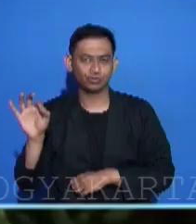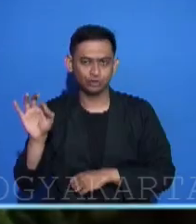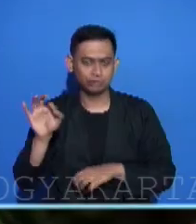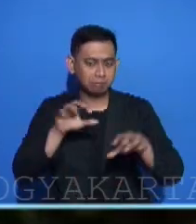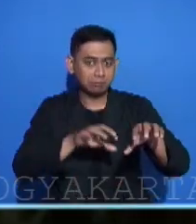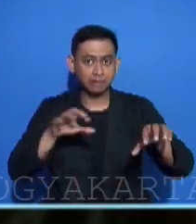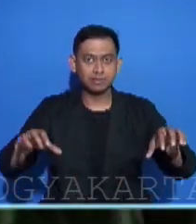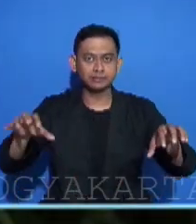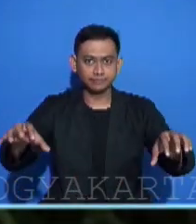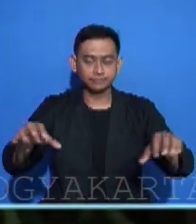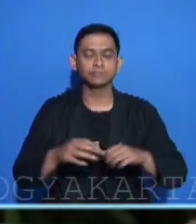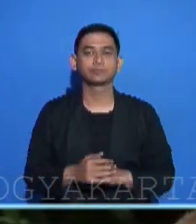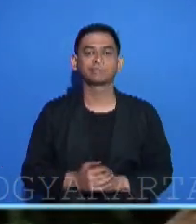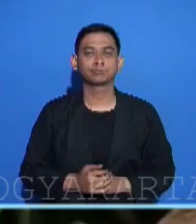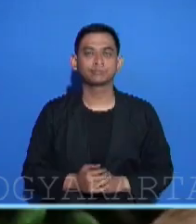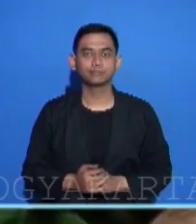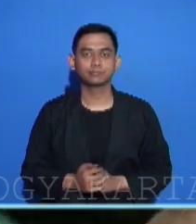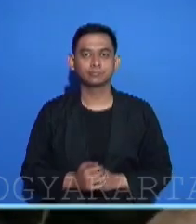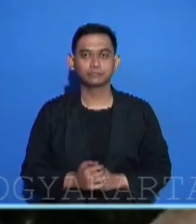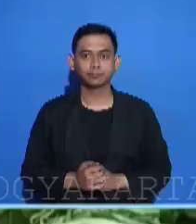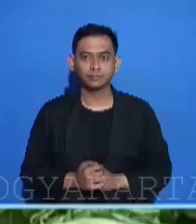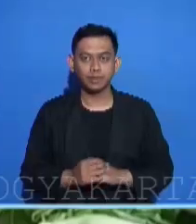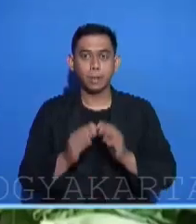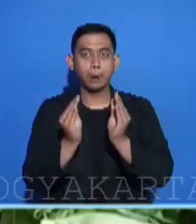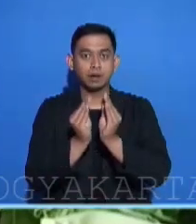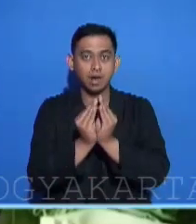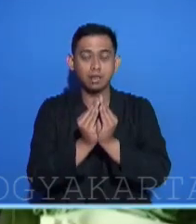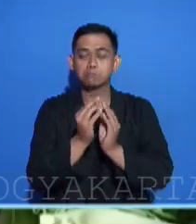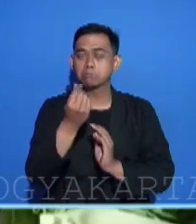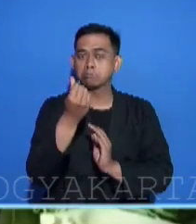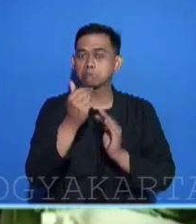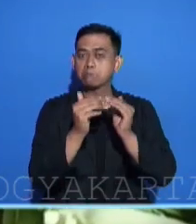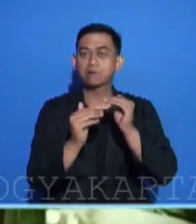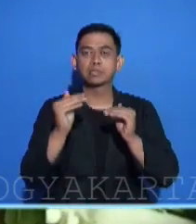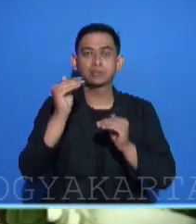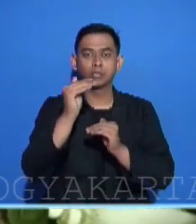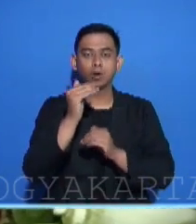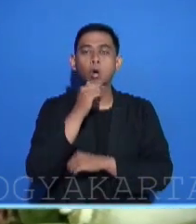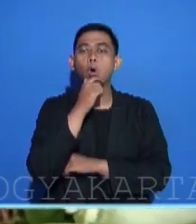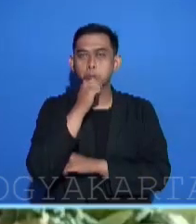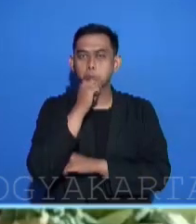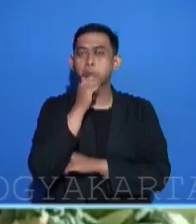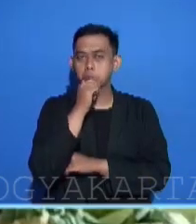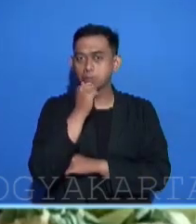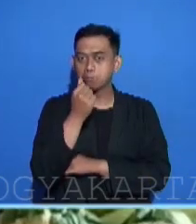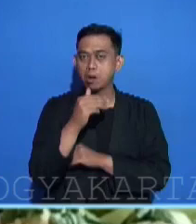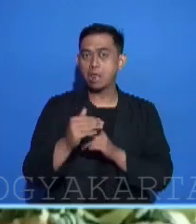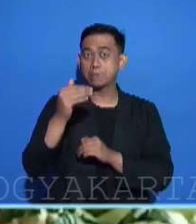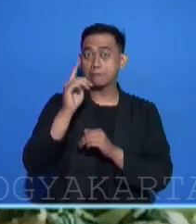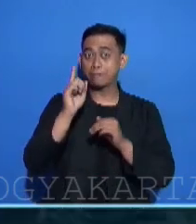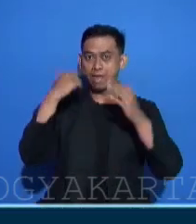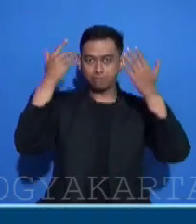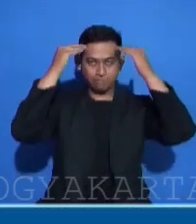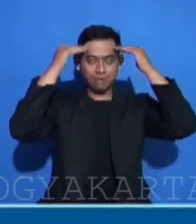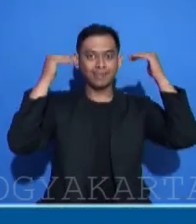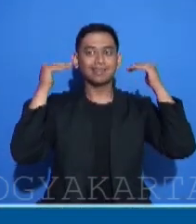kilo. Mindhaipun regi brambet menika dipun dugi badhe tansaya inggil amargi sampun boten kadah kadang tani ingkang